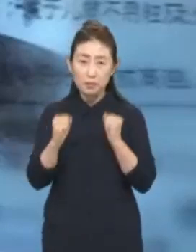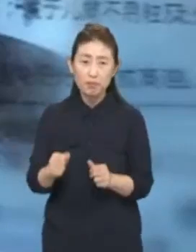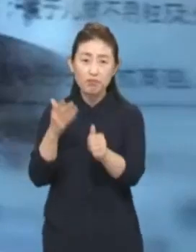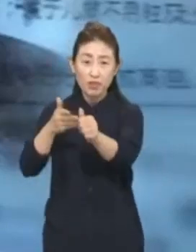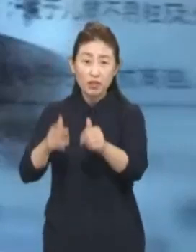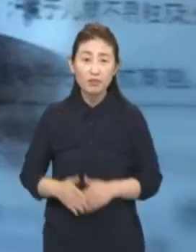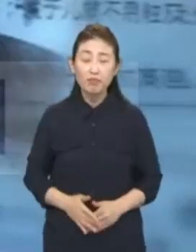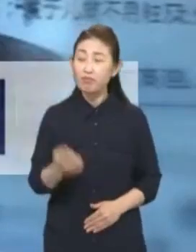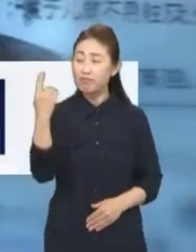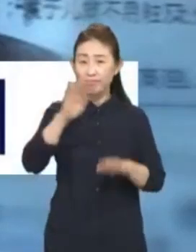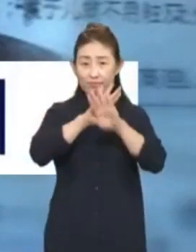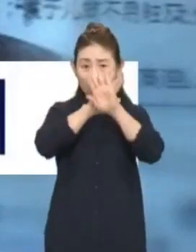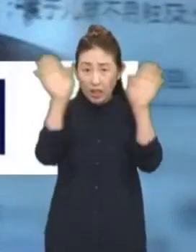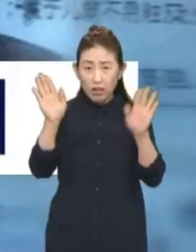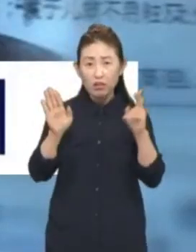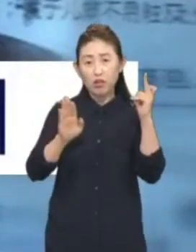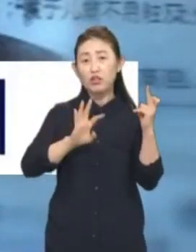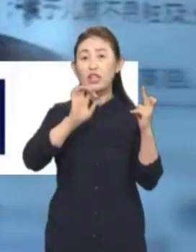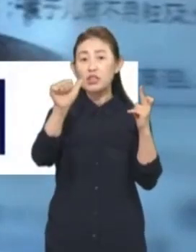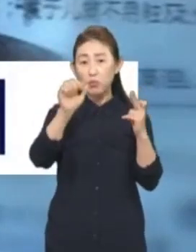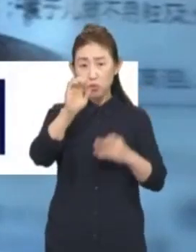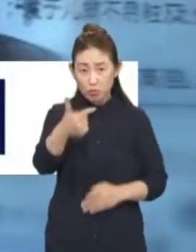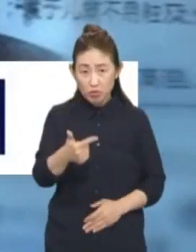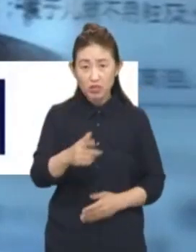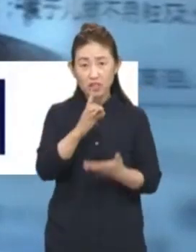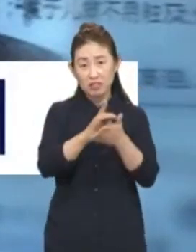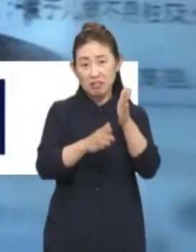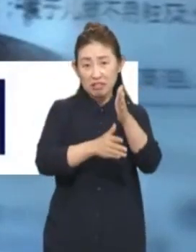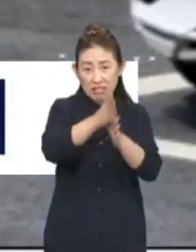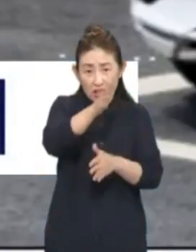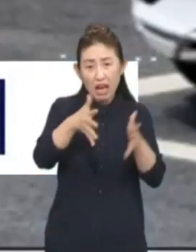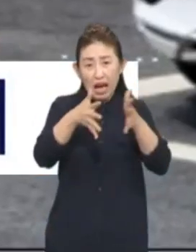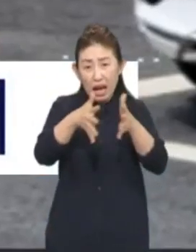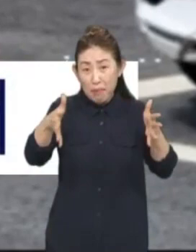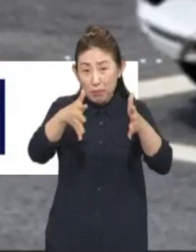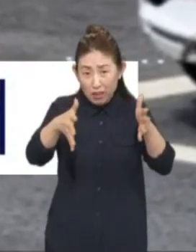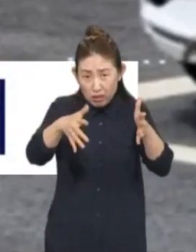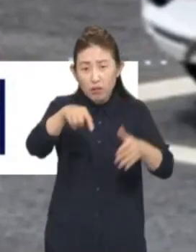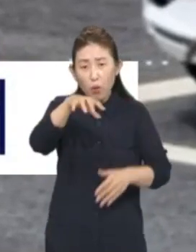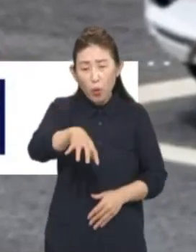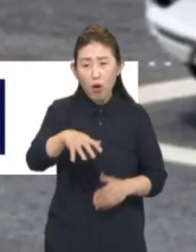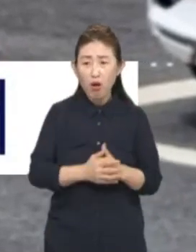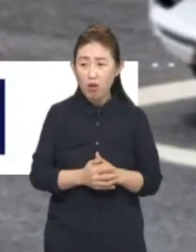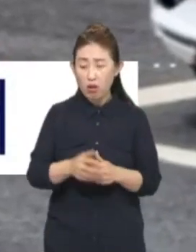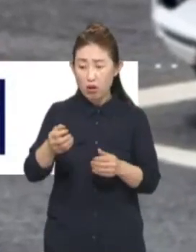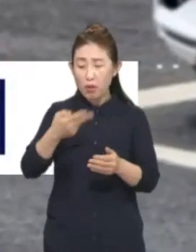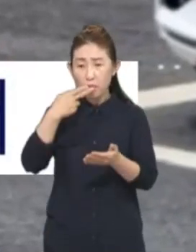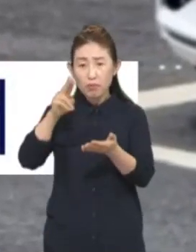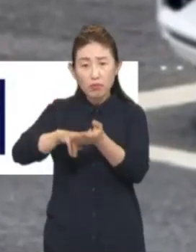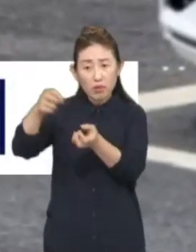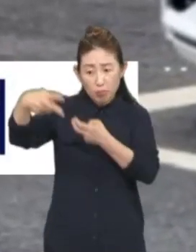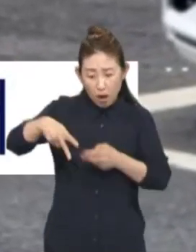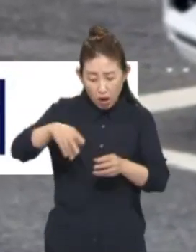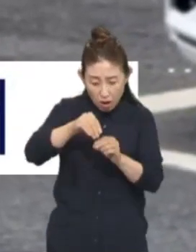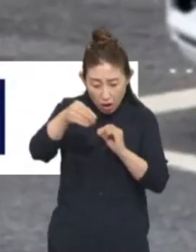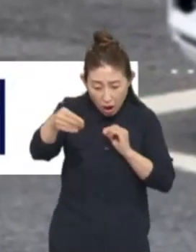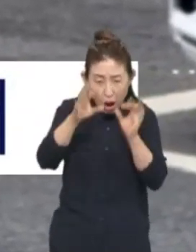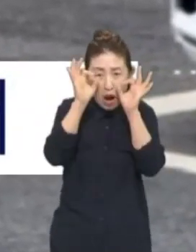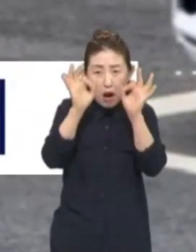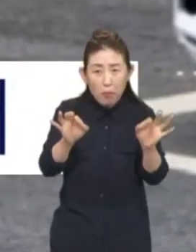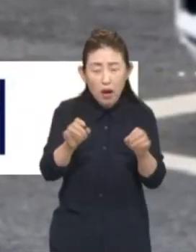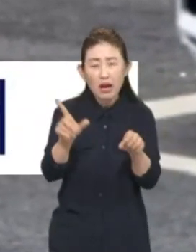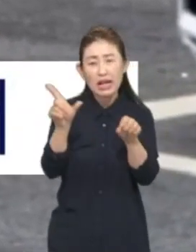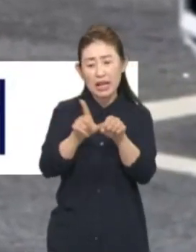어제 낮 12시 45분쯤 천안시 서북구 직산읍에 한 아파트 단지에서 정체불명의 가스가 담긴 국제